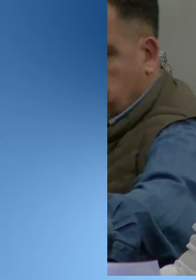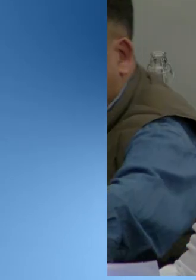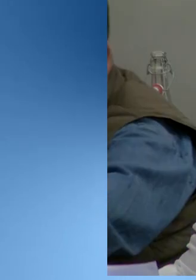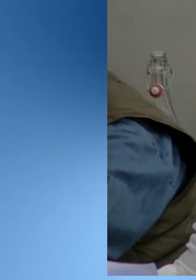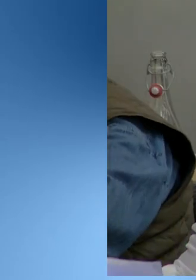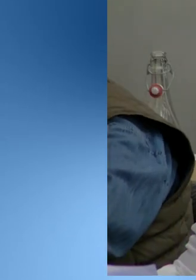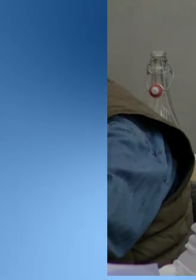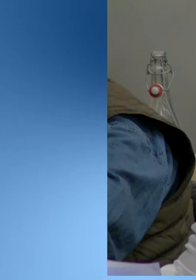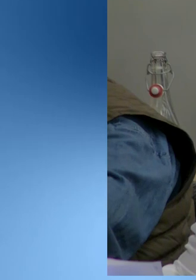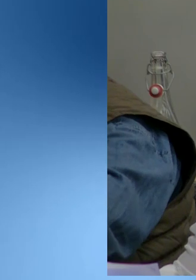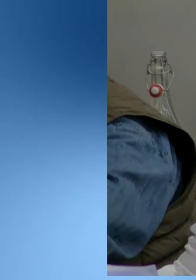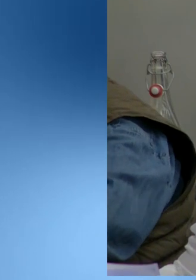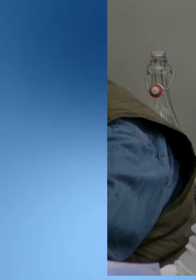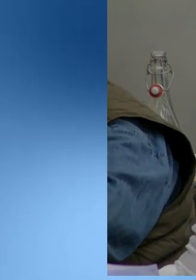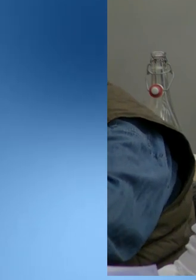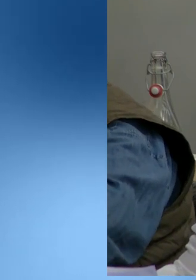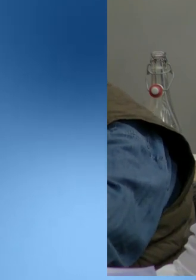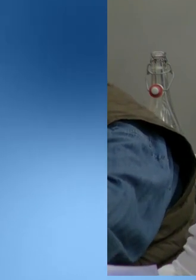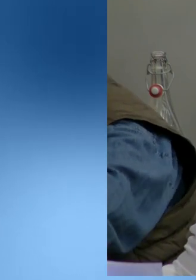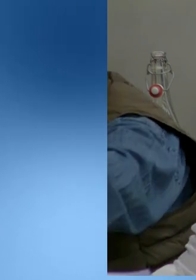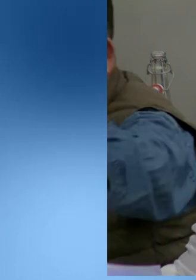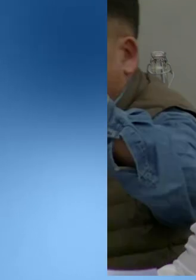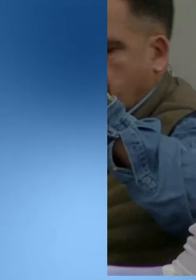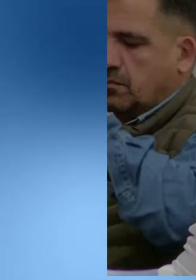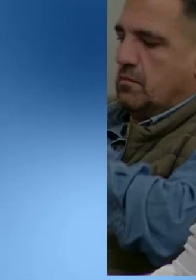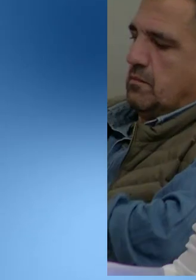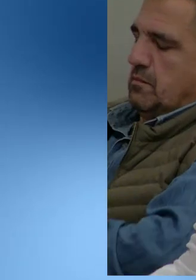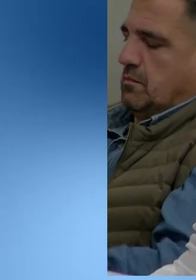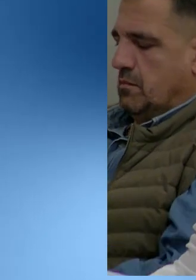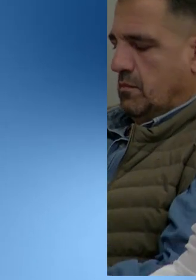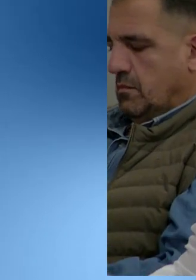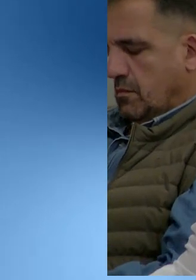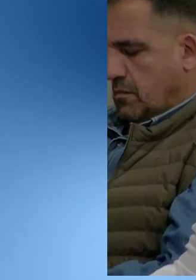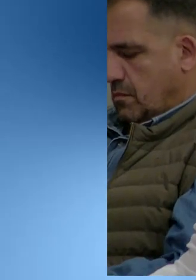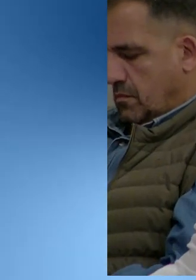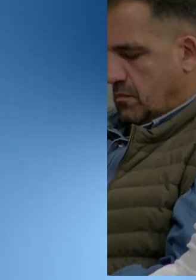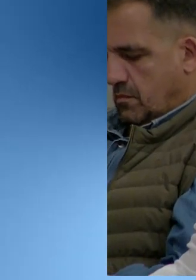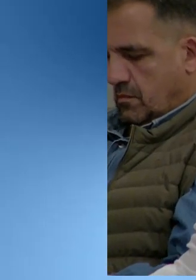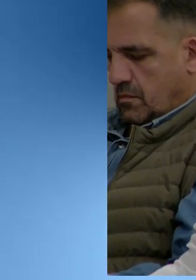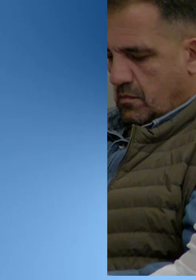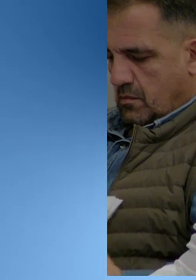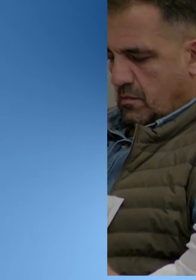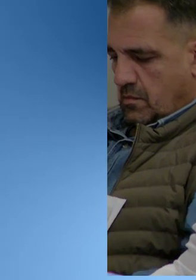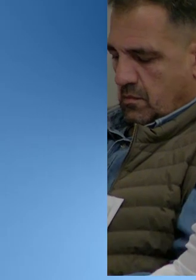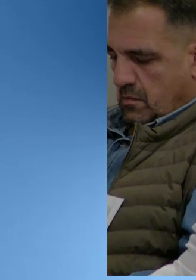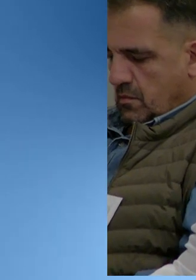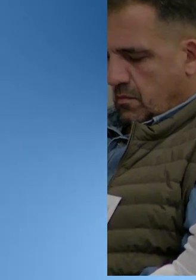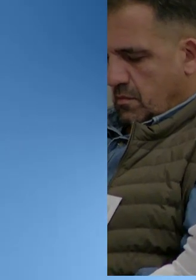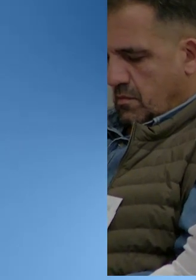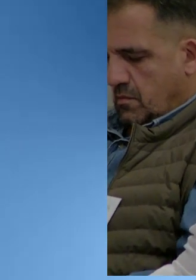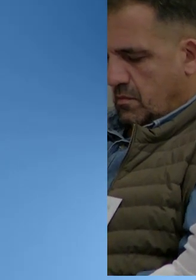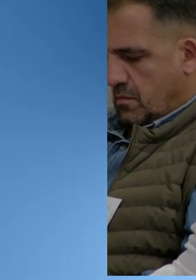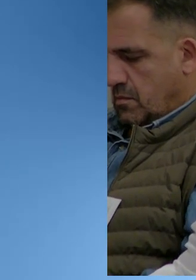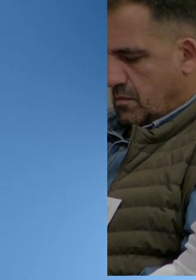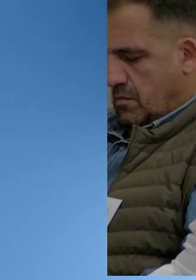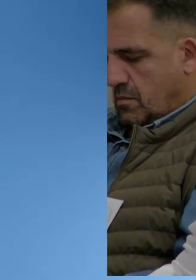s'aperçoit de la pauvreté de connaissance de ce que c'est que l'éducation populaire et ben oui dans vos réponses on on sent bien le manque de formation